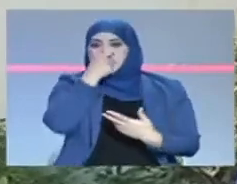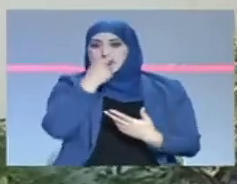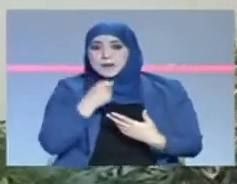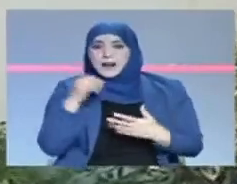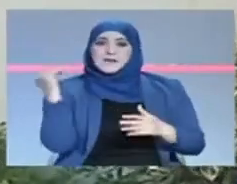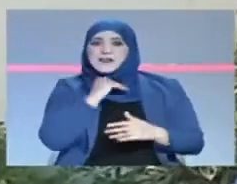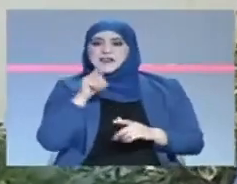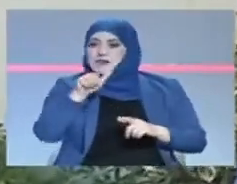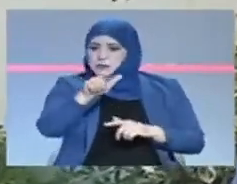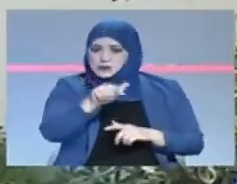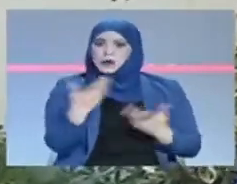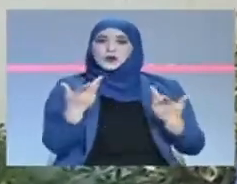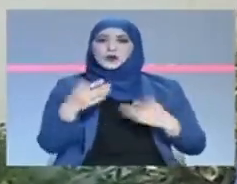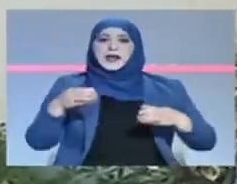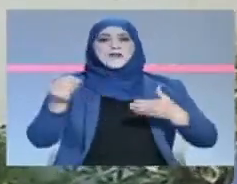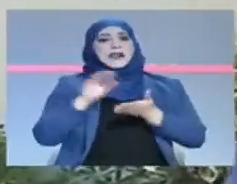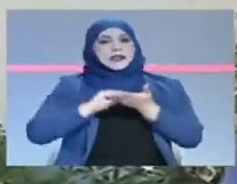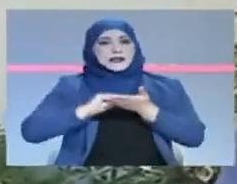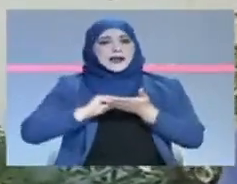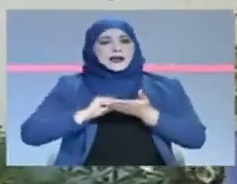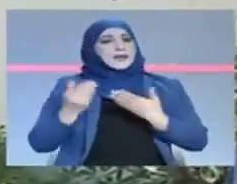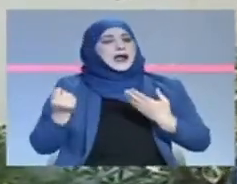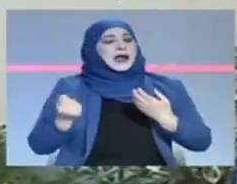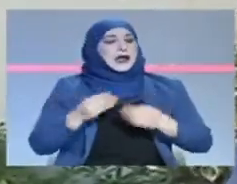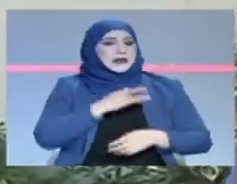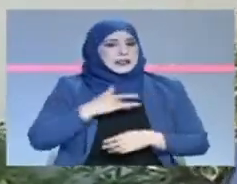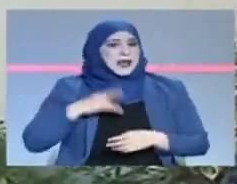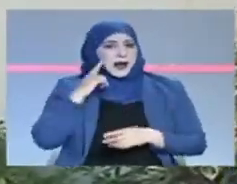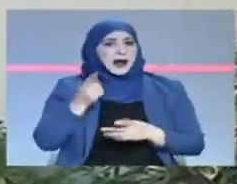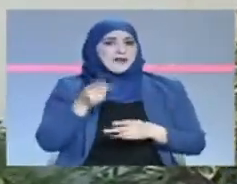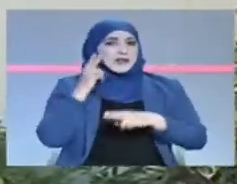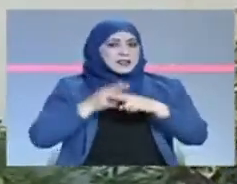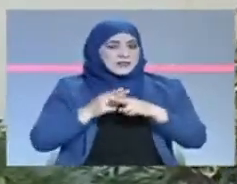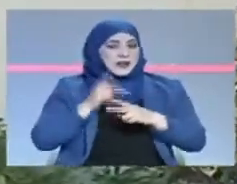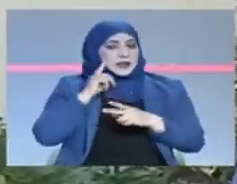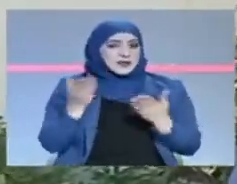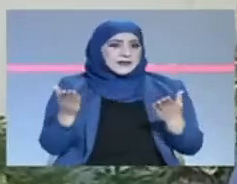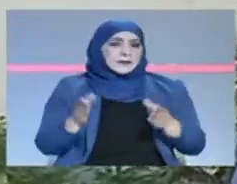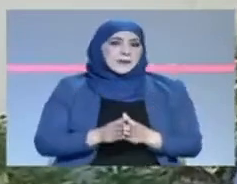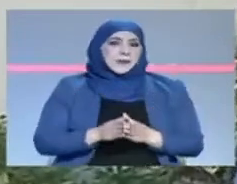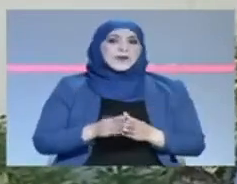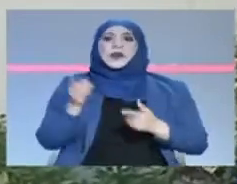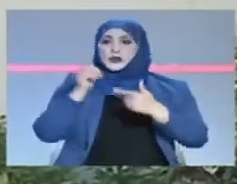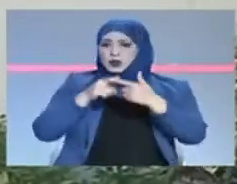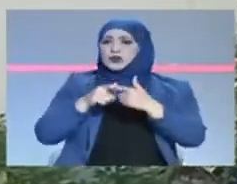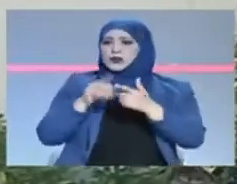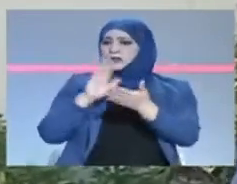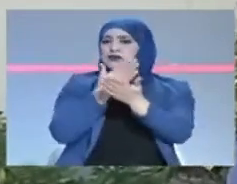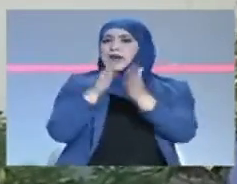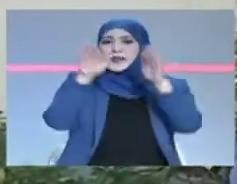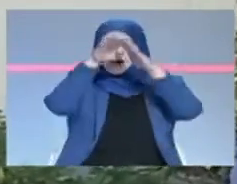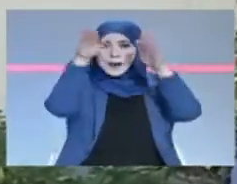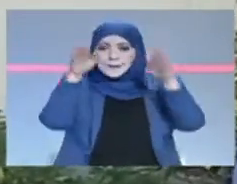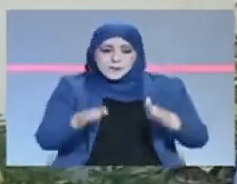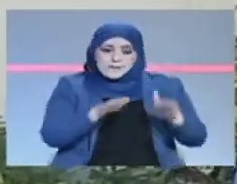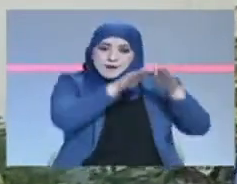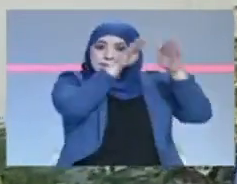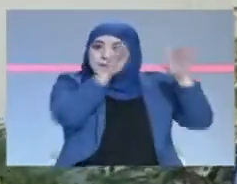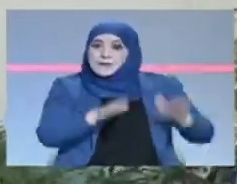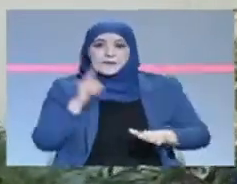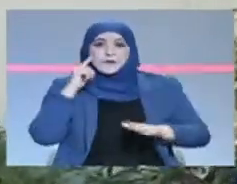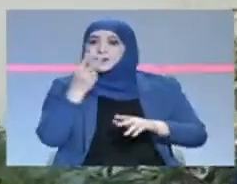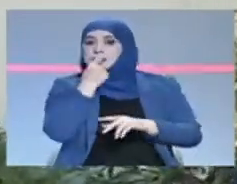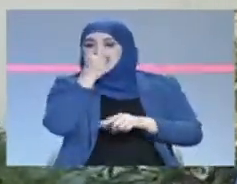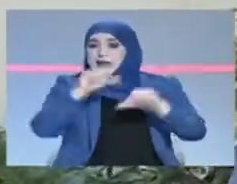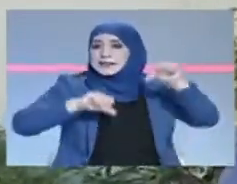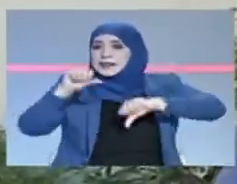في الإدارة الجهوية للصحة واللي خليناهم وزارة الصحة، واخترنا باش نعملوا خيمات تقصي سريع وتقصي سريع أيضا